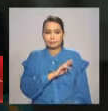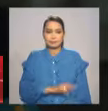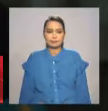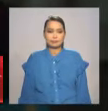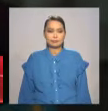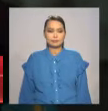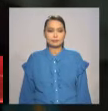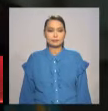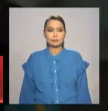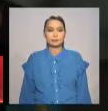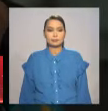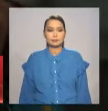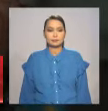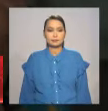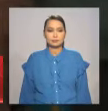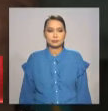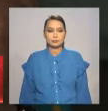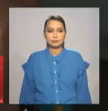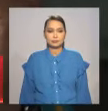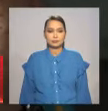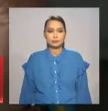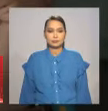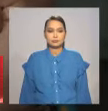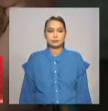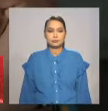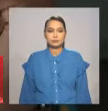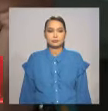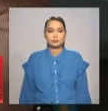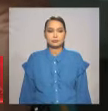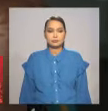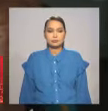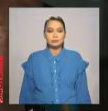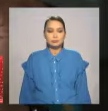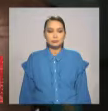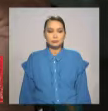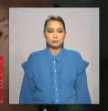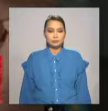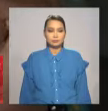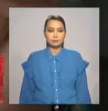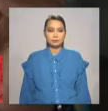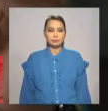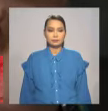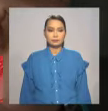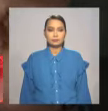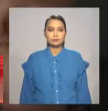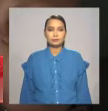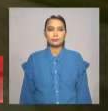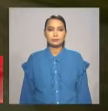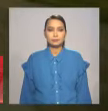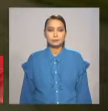асқарға алып келейін деп едім. Бізді кіргізем екен. Асқарға? Хорошо, мен врачпен